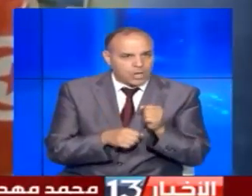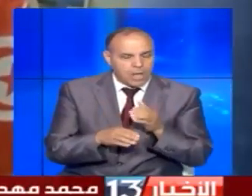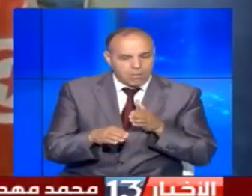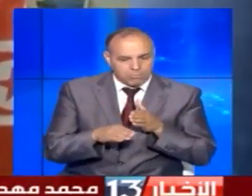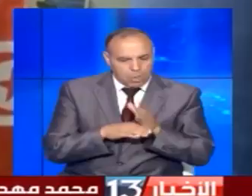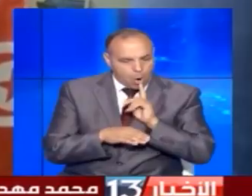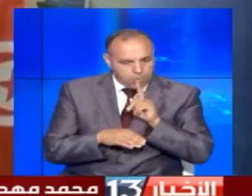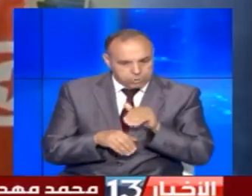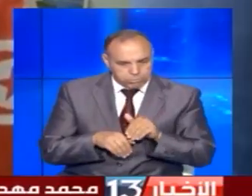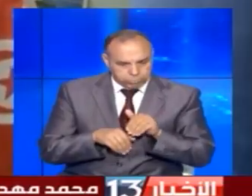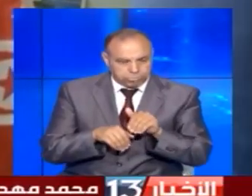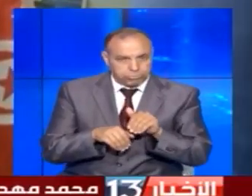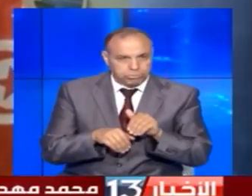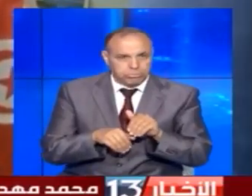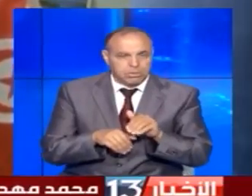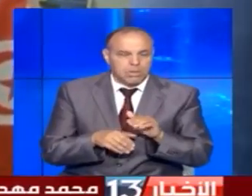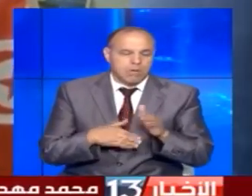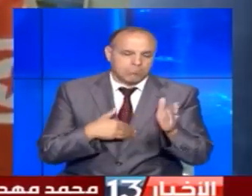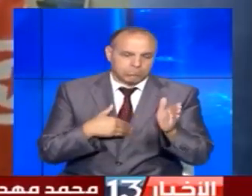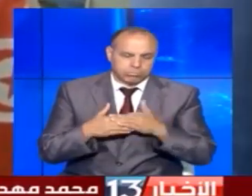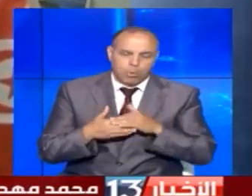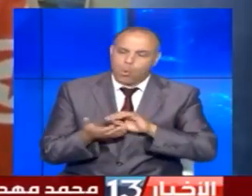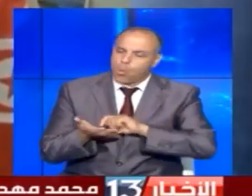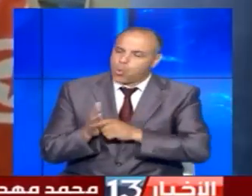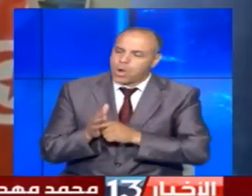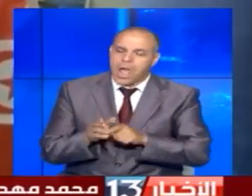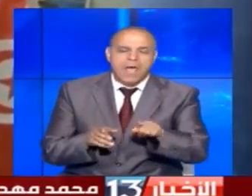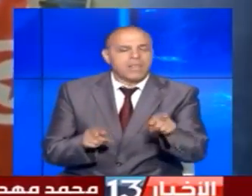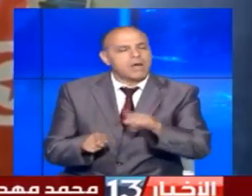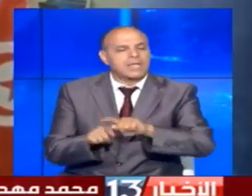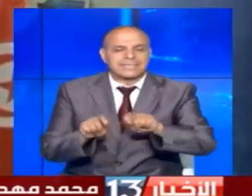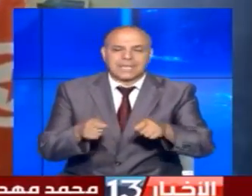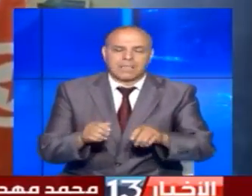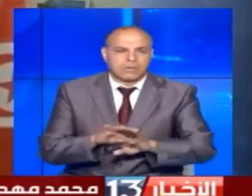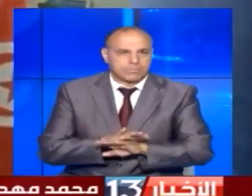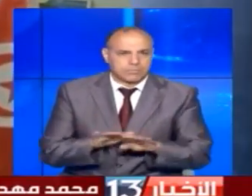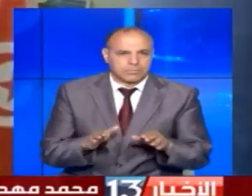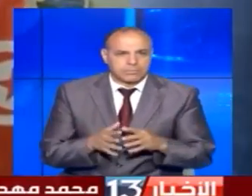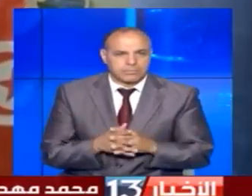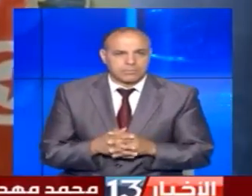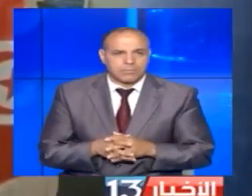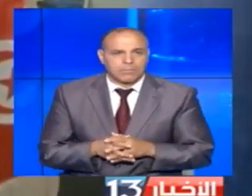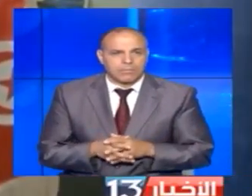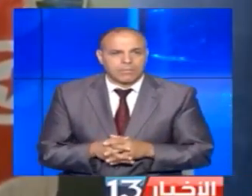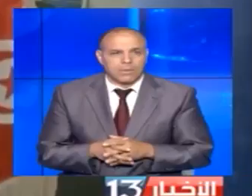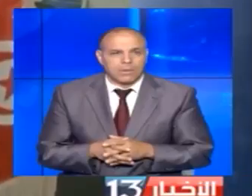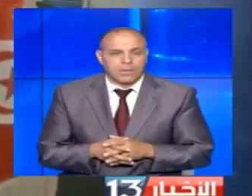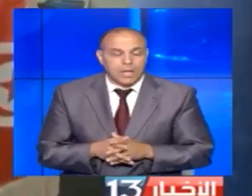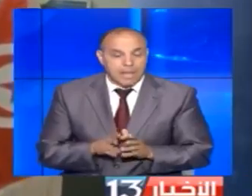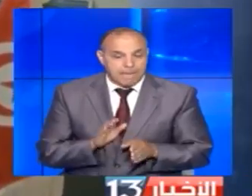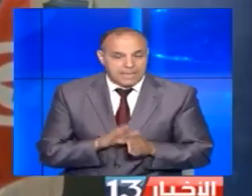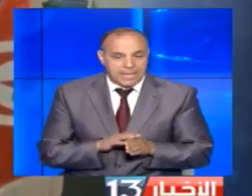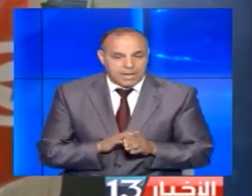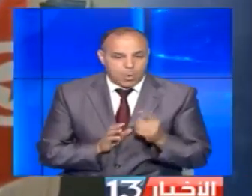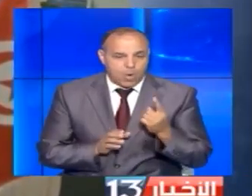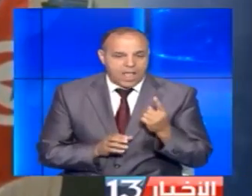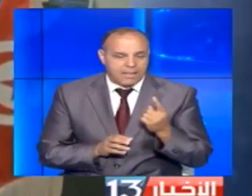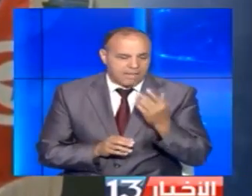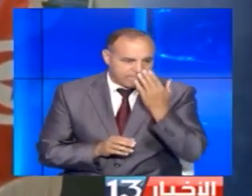دخوله حيز الاستغلال بالغلق النهائي للمصب العشوائي، هذا وبداية من